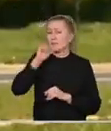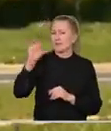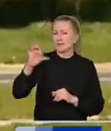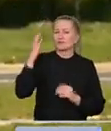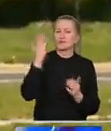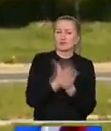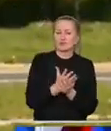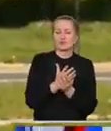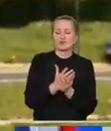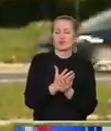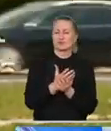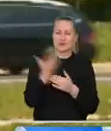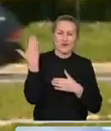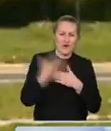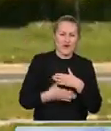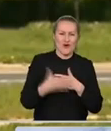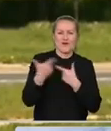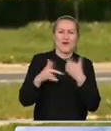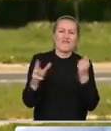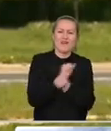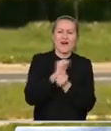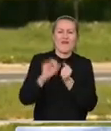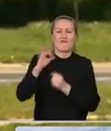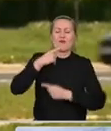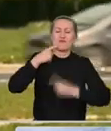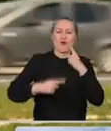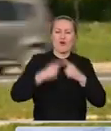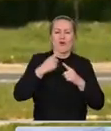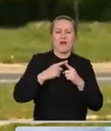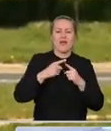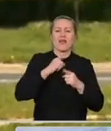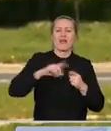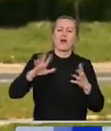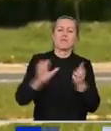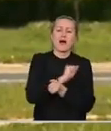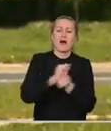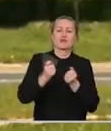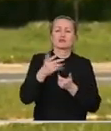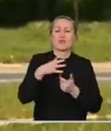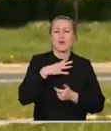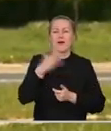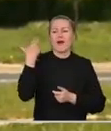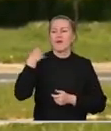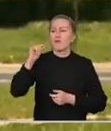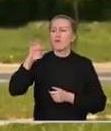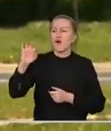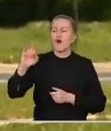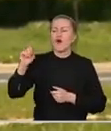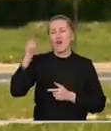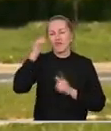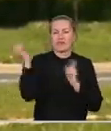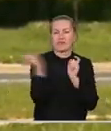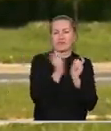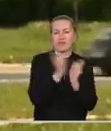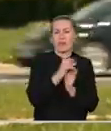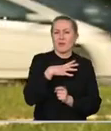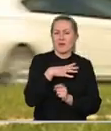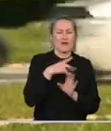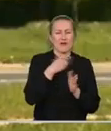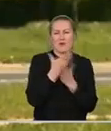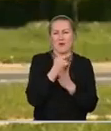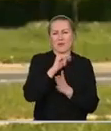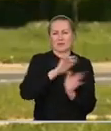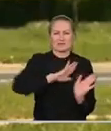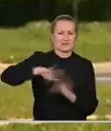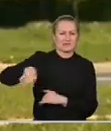typowej przepychanki politycznej, z tej bijatyki, którą tam Platforma proponuje, no i wchodzi na ten element